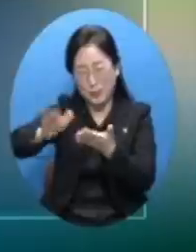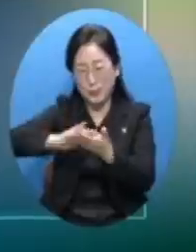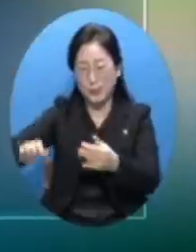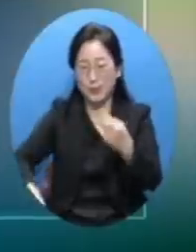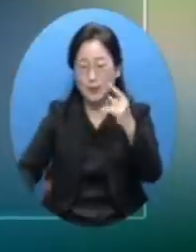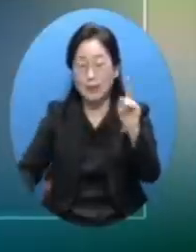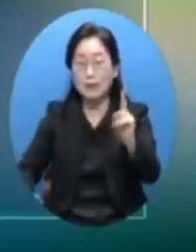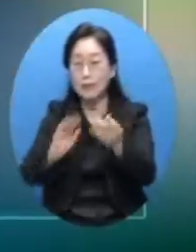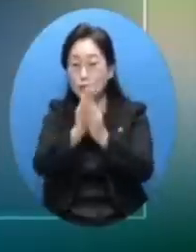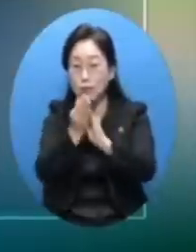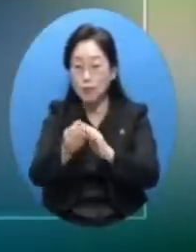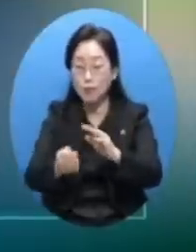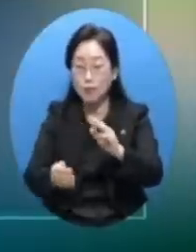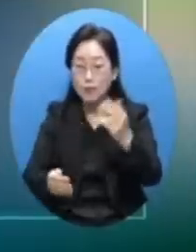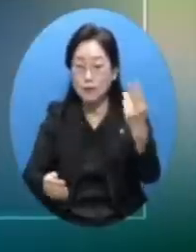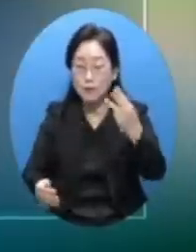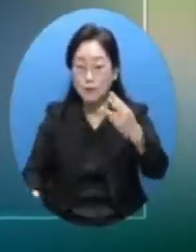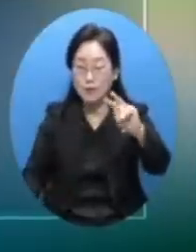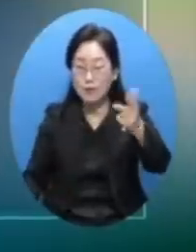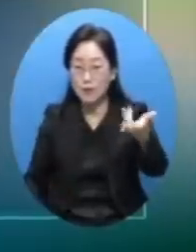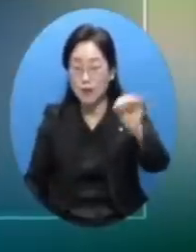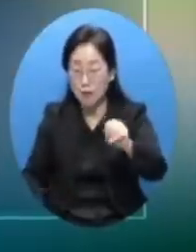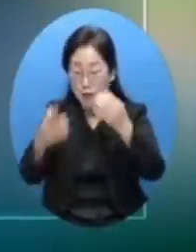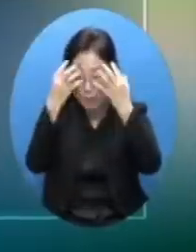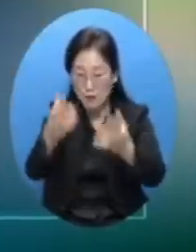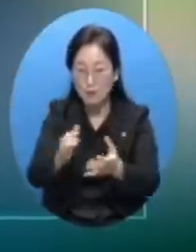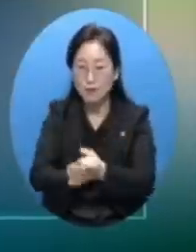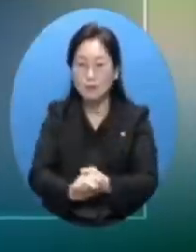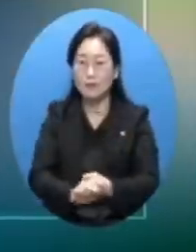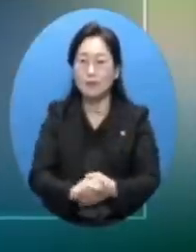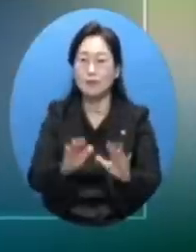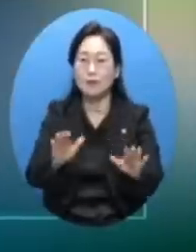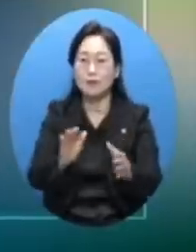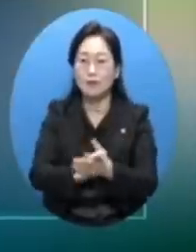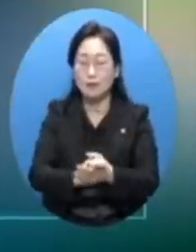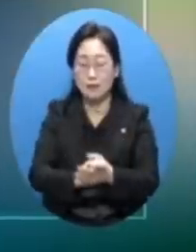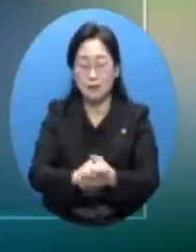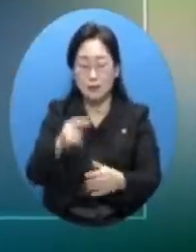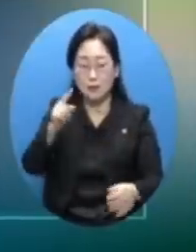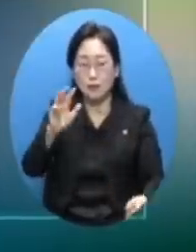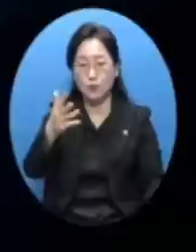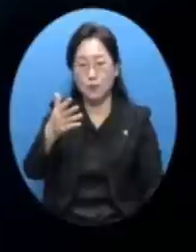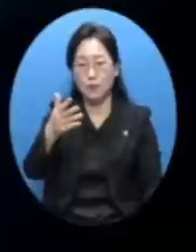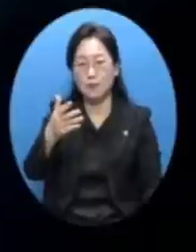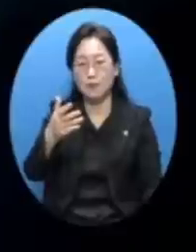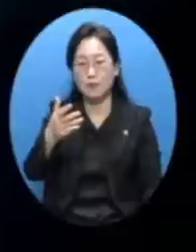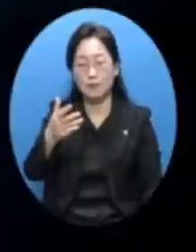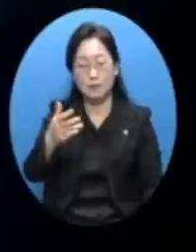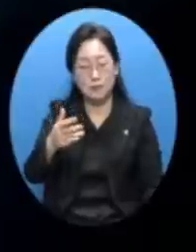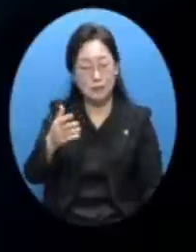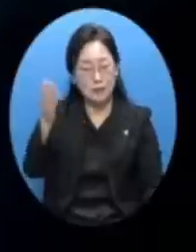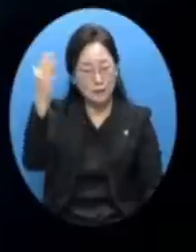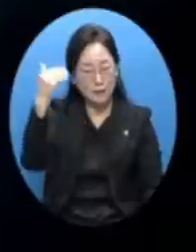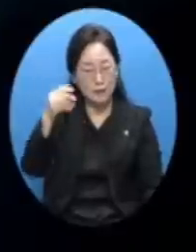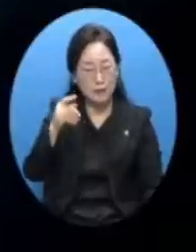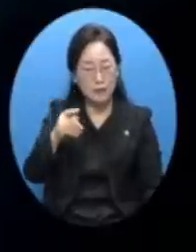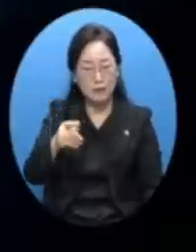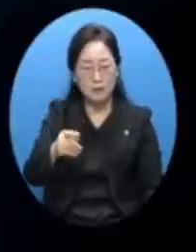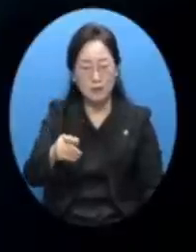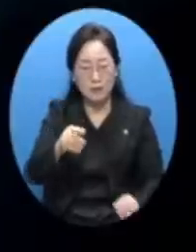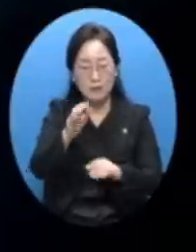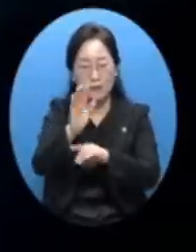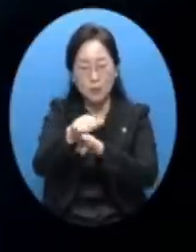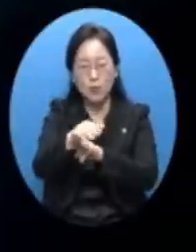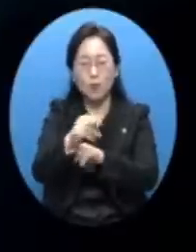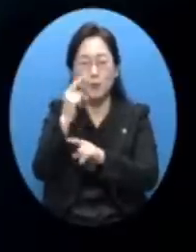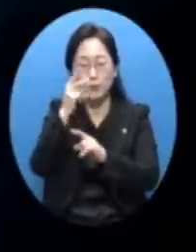3,700억이나 피자를 파는데요. 1937년 미국 중서부 미시간주의 애나버에서 태어납니다. 그런데 조그만